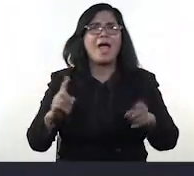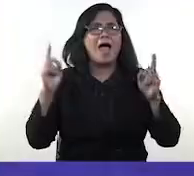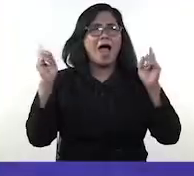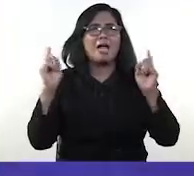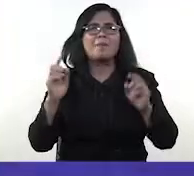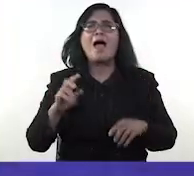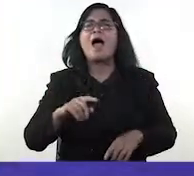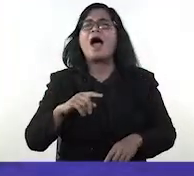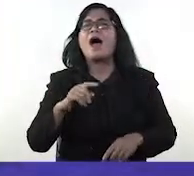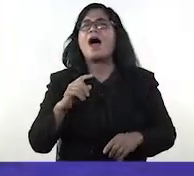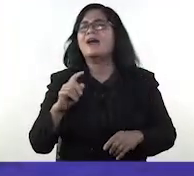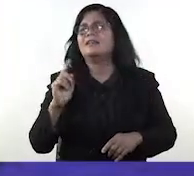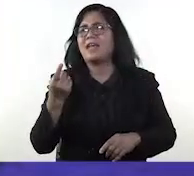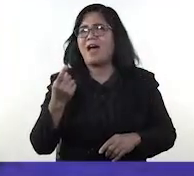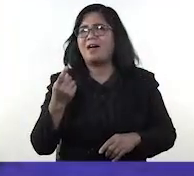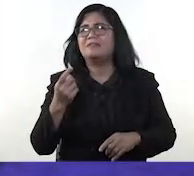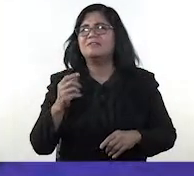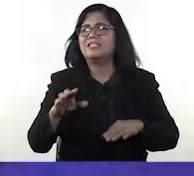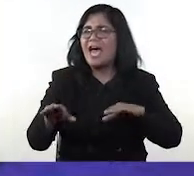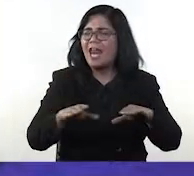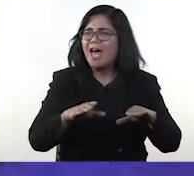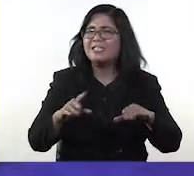Hai jadi agama hanya jalannya